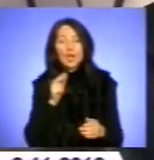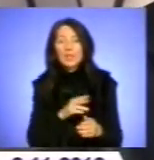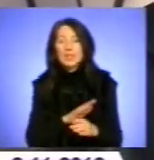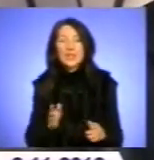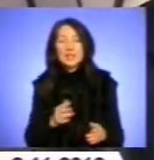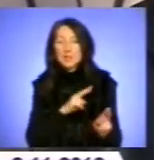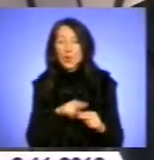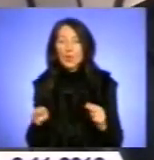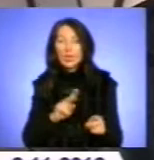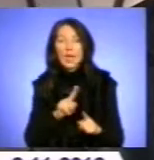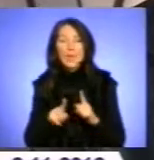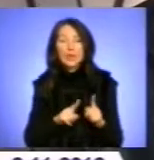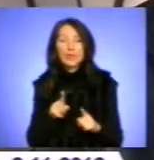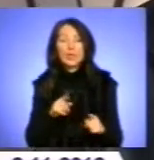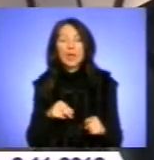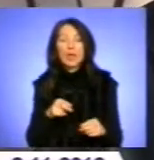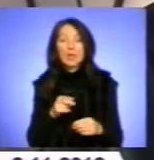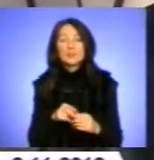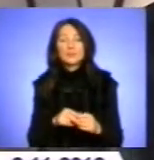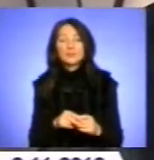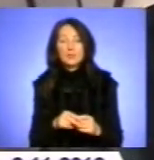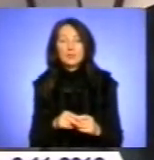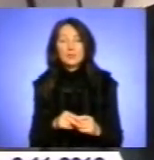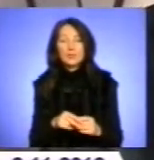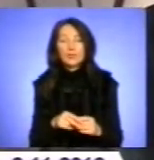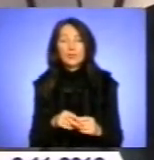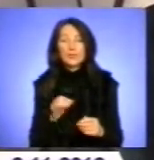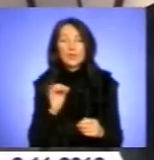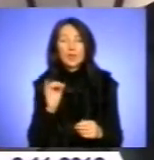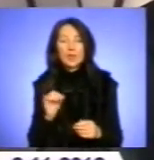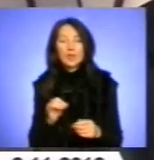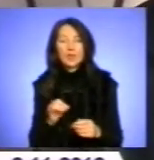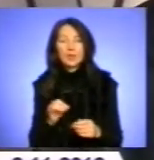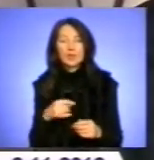перетворити на меркантильних особистостей.